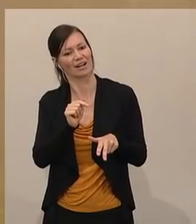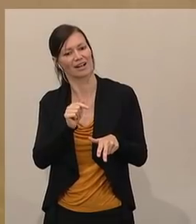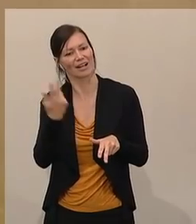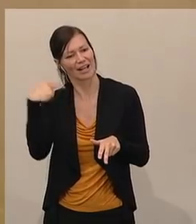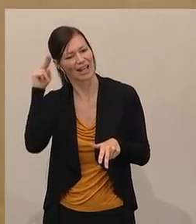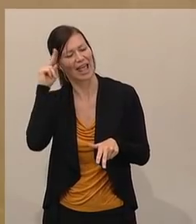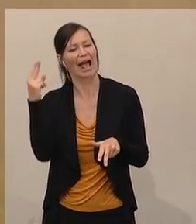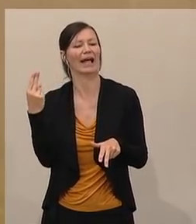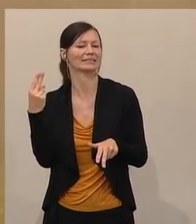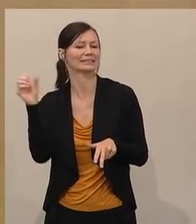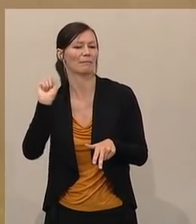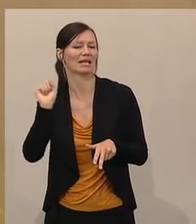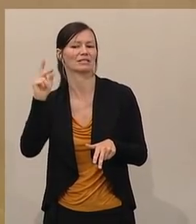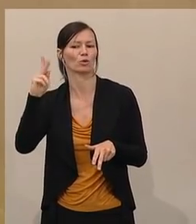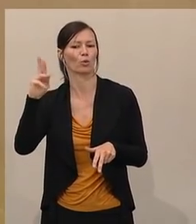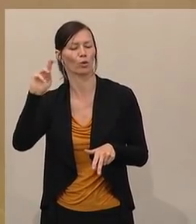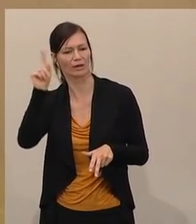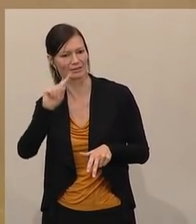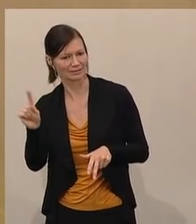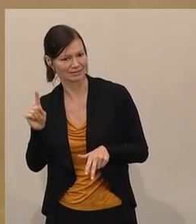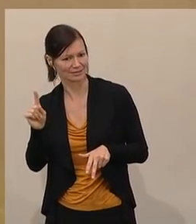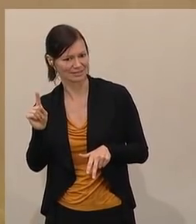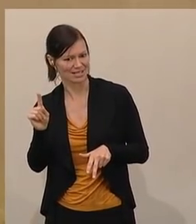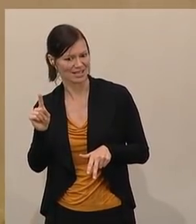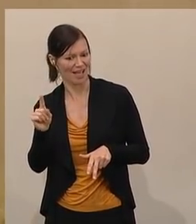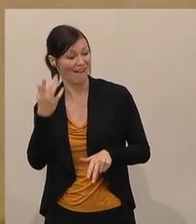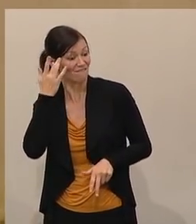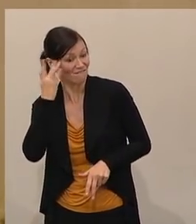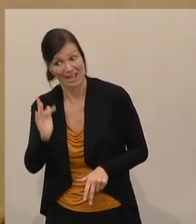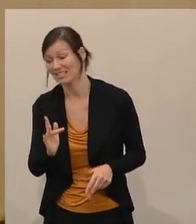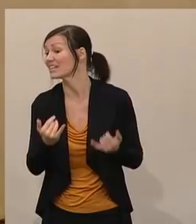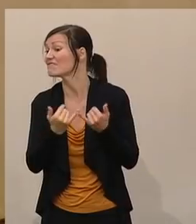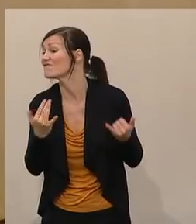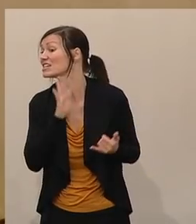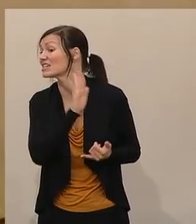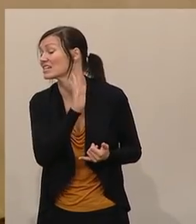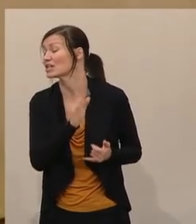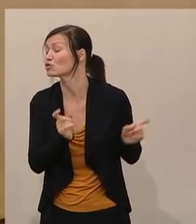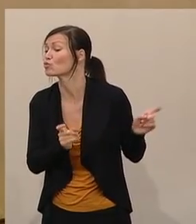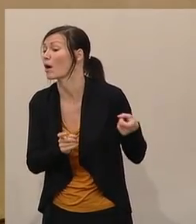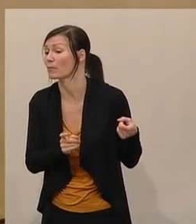Sebastian Kurz, konnte oder wollte er nicht wissen, welcher Natur ein Skorpion ist?